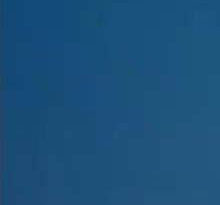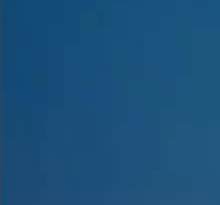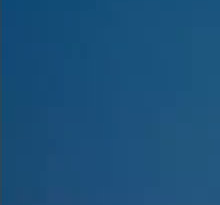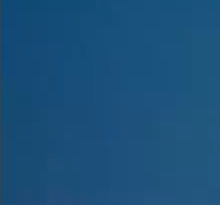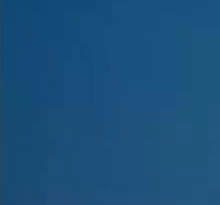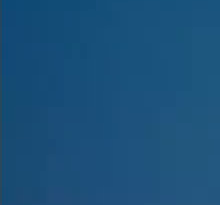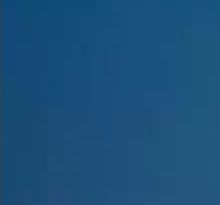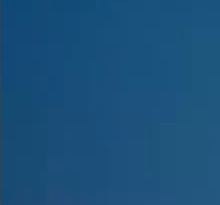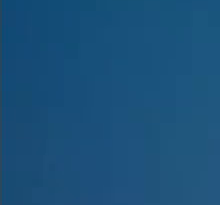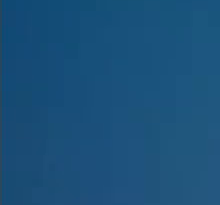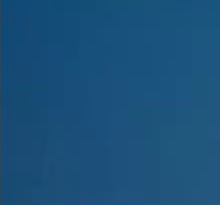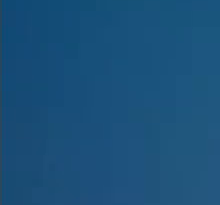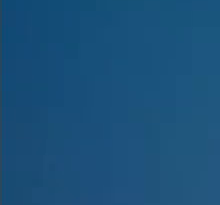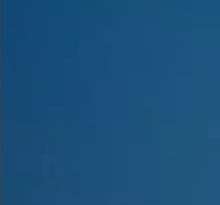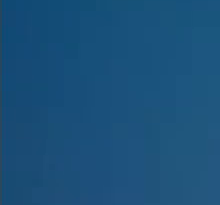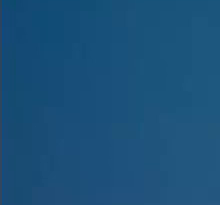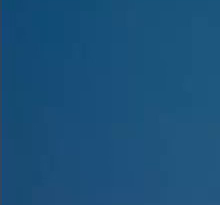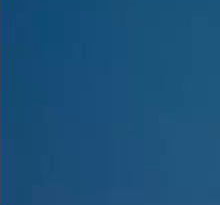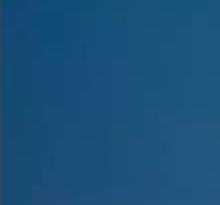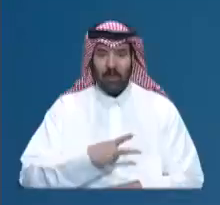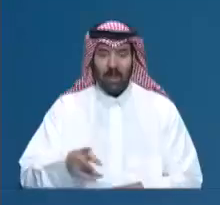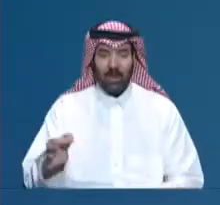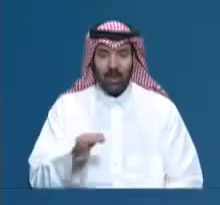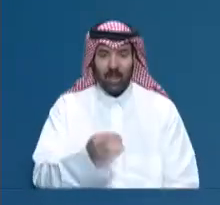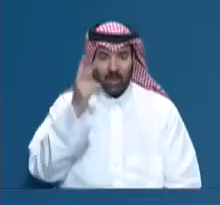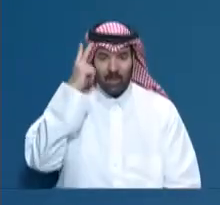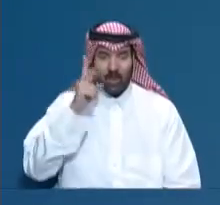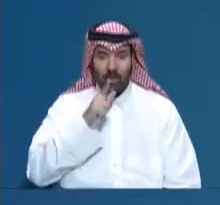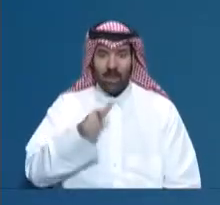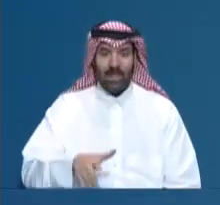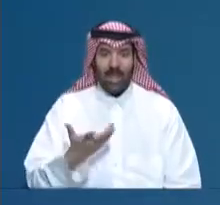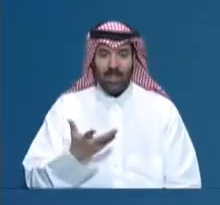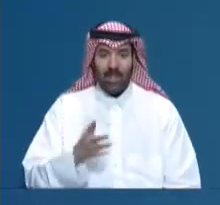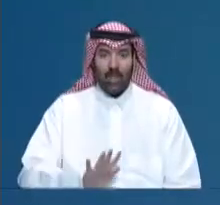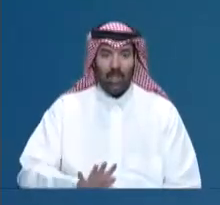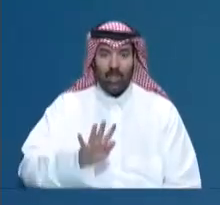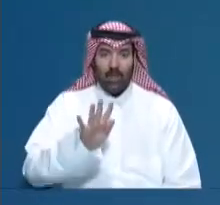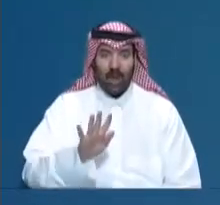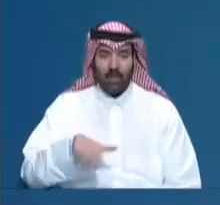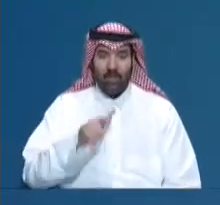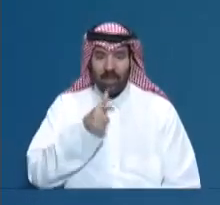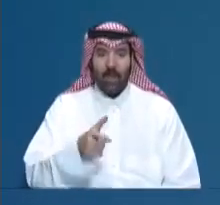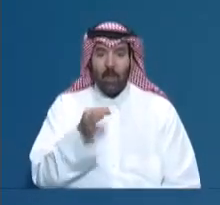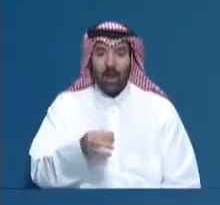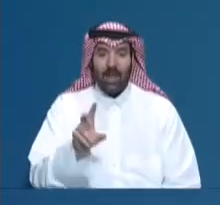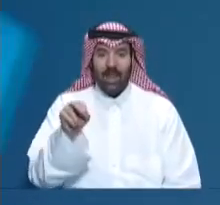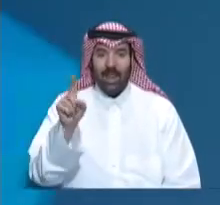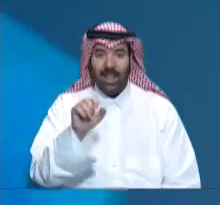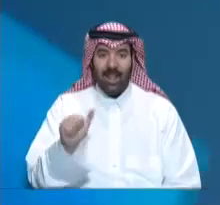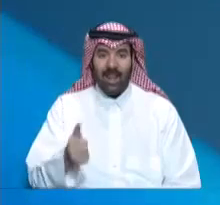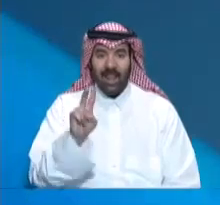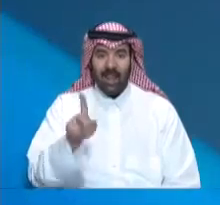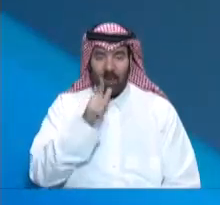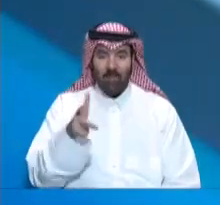وفي سياق تغطية احتفالات العيد في مناطق المملكة، نتجه إلى القريات لرصد مظاهر الفرح والسرور في أول أيام عيد